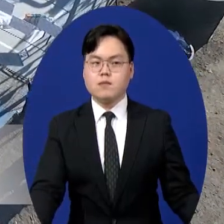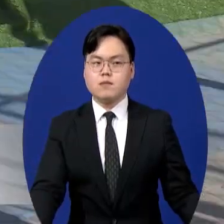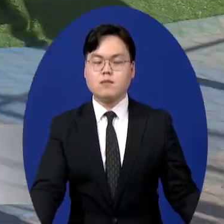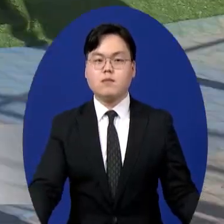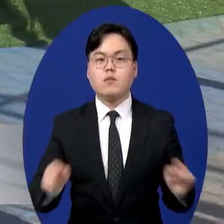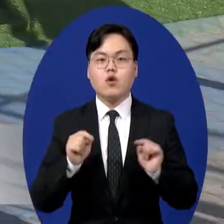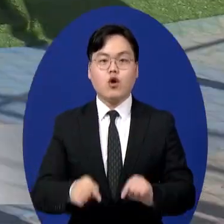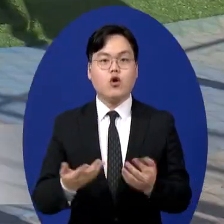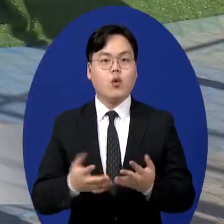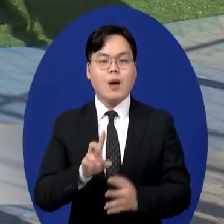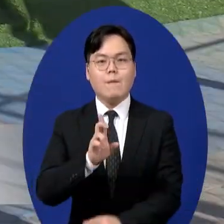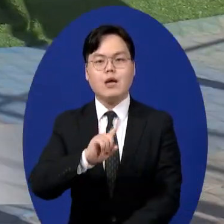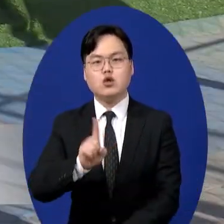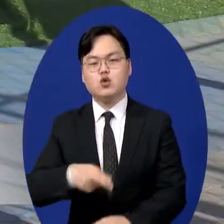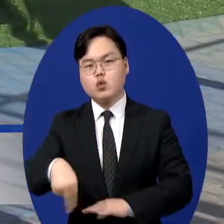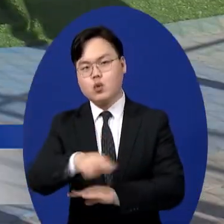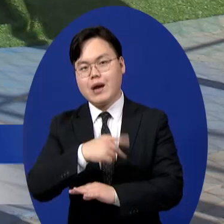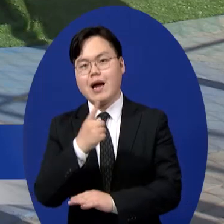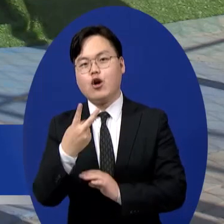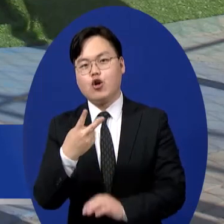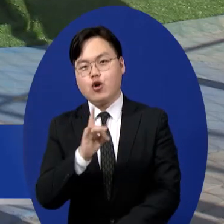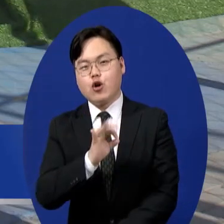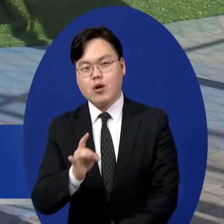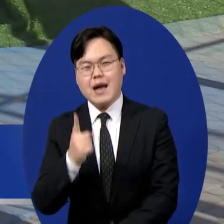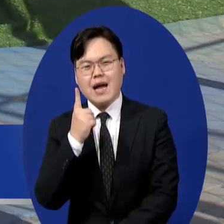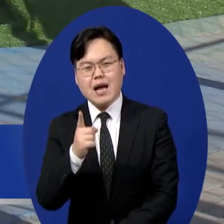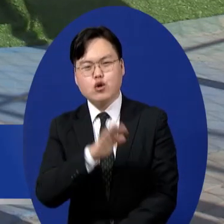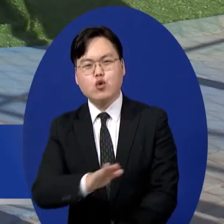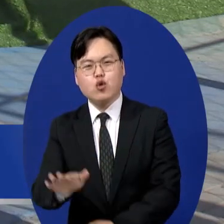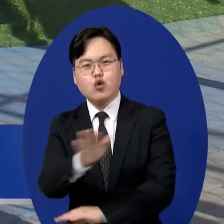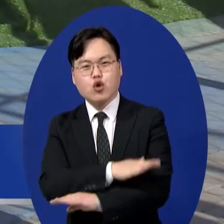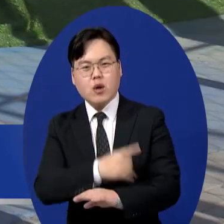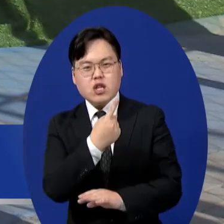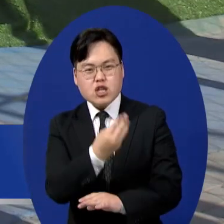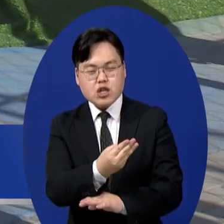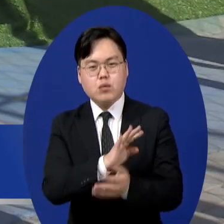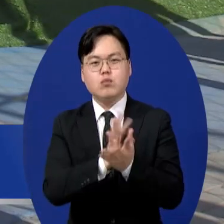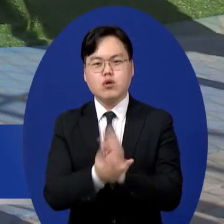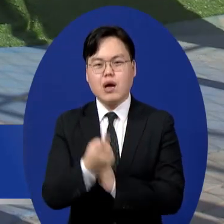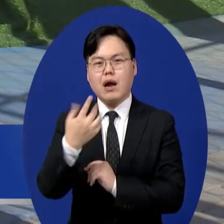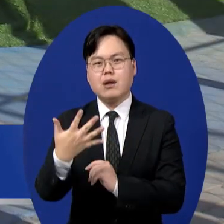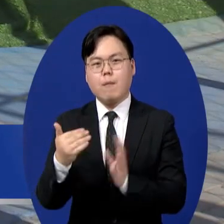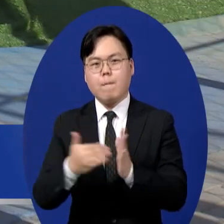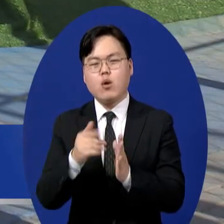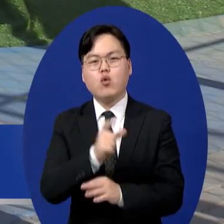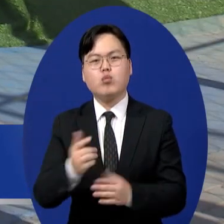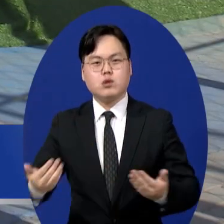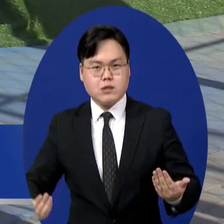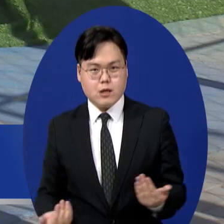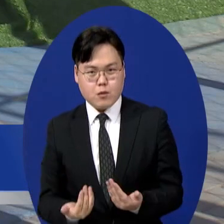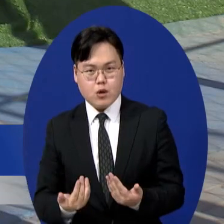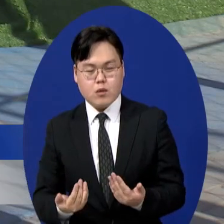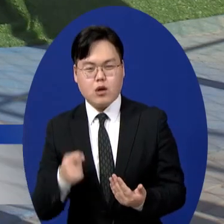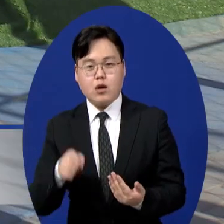За энэ бол Баянзүрх дүүргийн 12 дугаар ороо. Энэ хороонд ганцхан хүүхдийн тоглоомын талбай байдаг. Гэхдээ 15,000 гаруй оршин суугчтай. Үүний 40